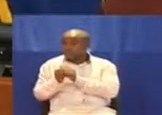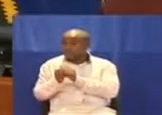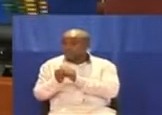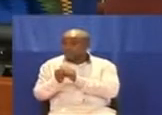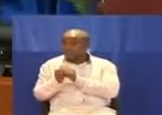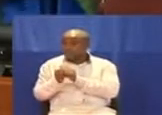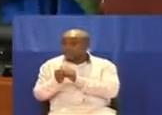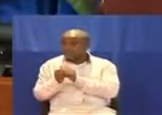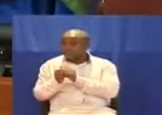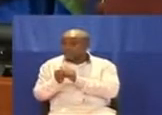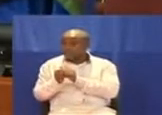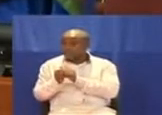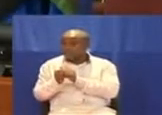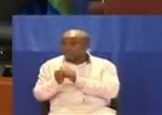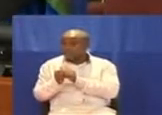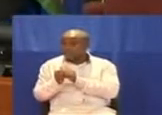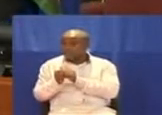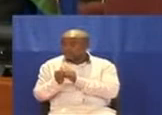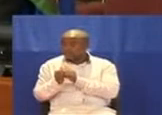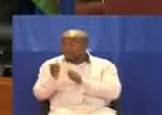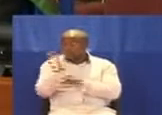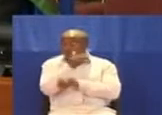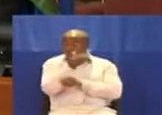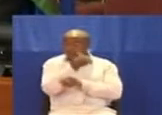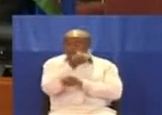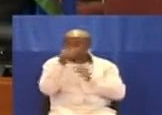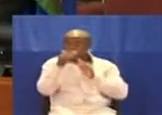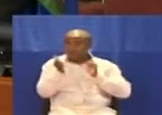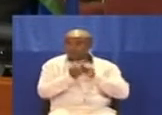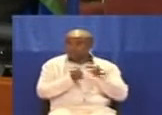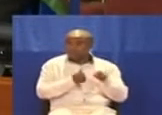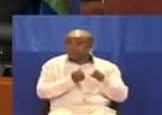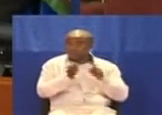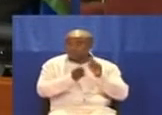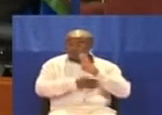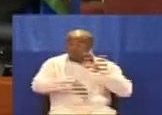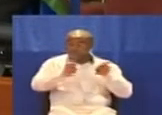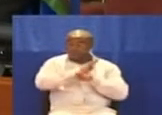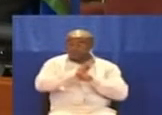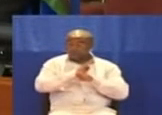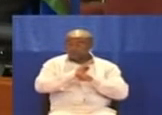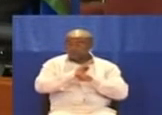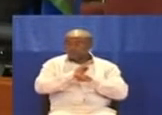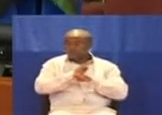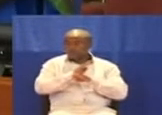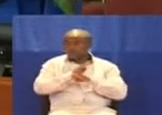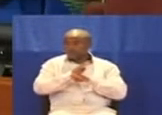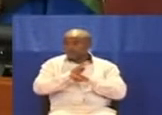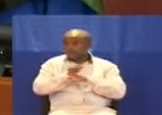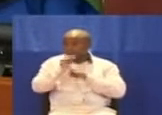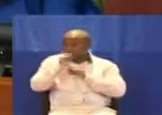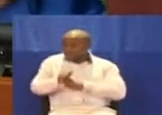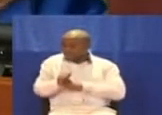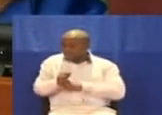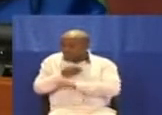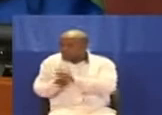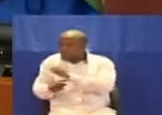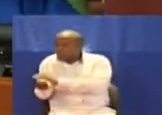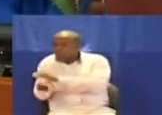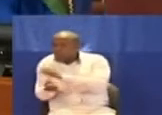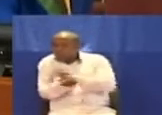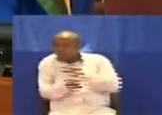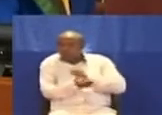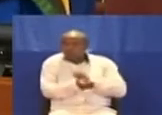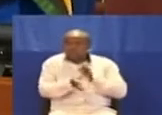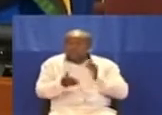kidogo. Is it possible? Ukawa mwenyekiti wa kitongoji bila hata watu wakapata kilauri kidogo.